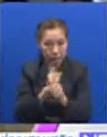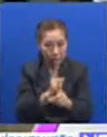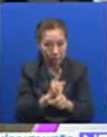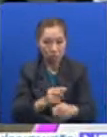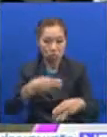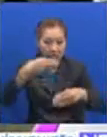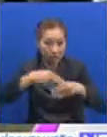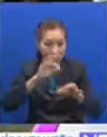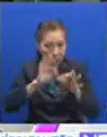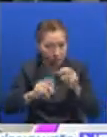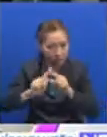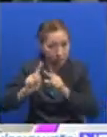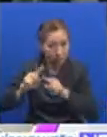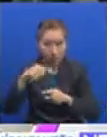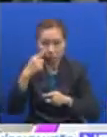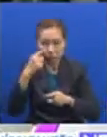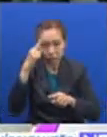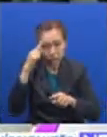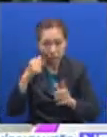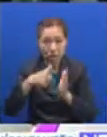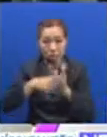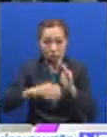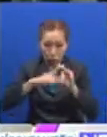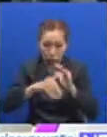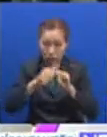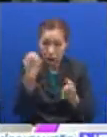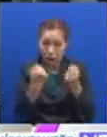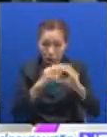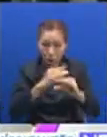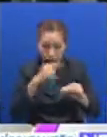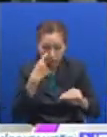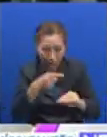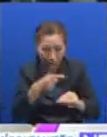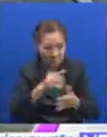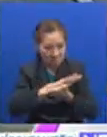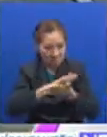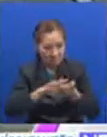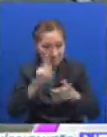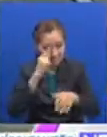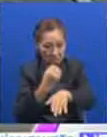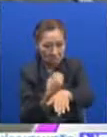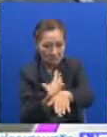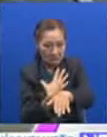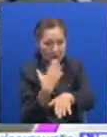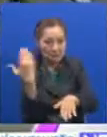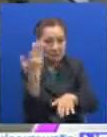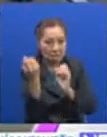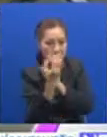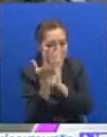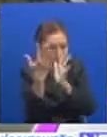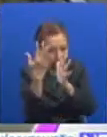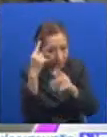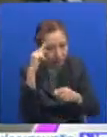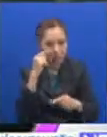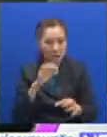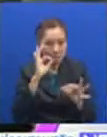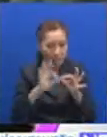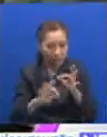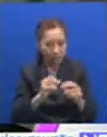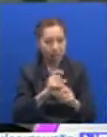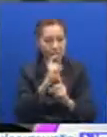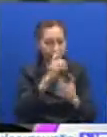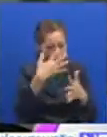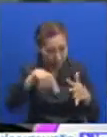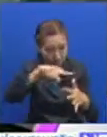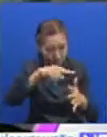ยมีหลักเกณฑ์ให้สิทธิลดหย่อนภาษีสำหรับรถยนต์ที่มีความสะอาดด้านมลพิษประหยัดและปลอดภัย